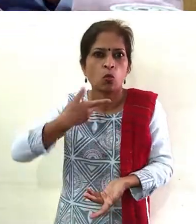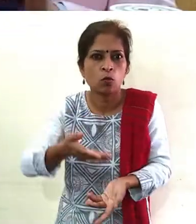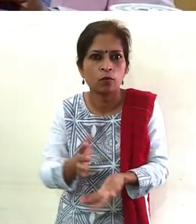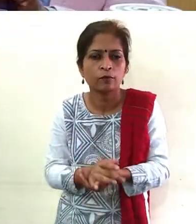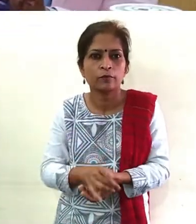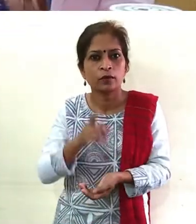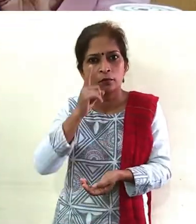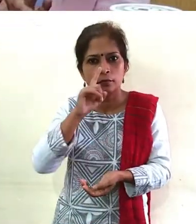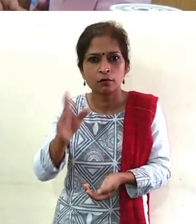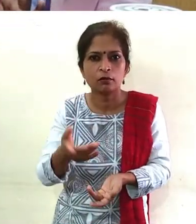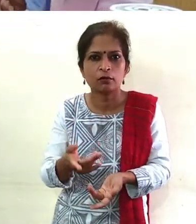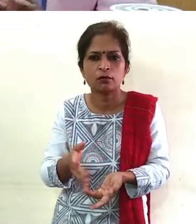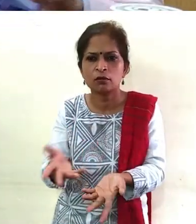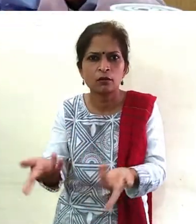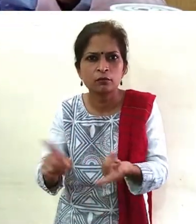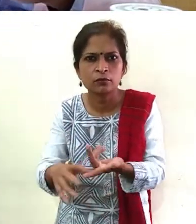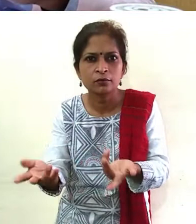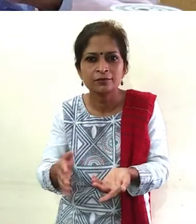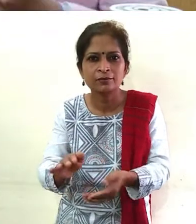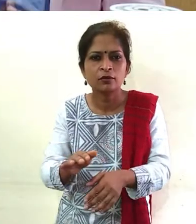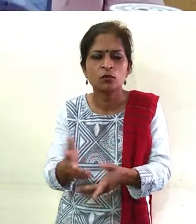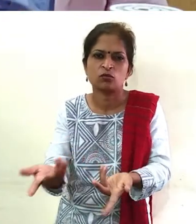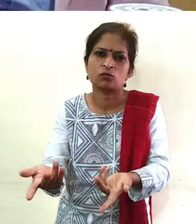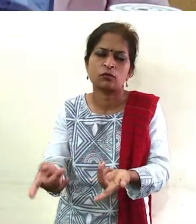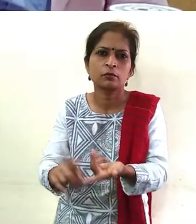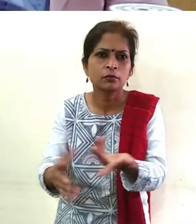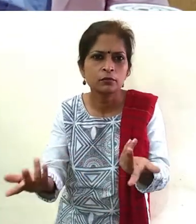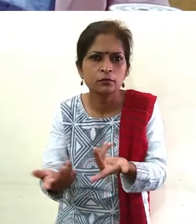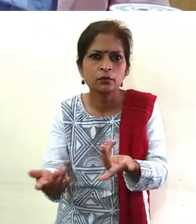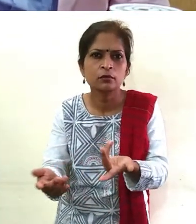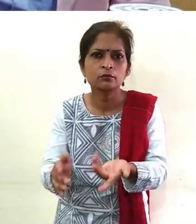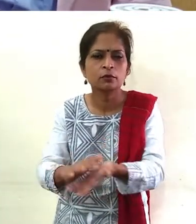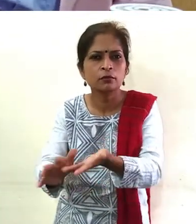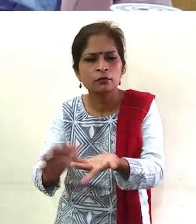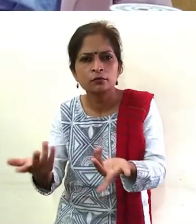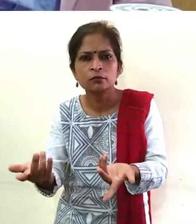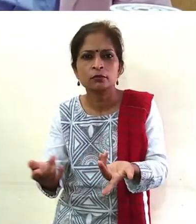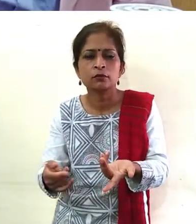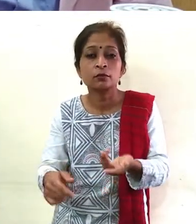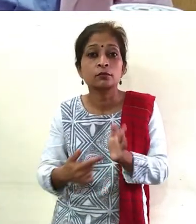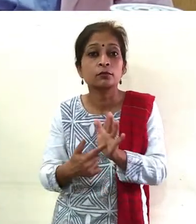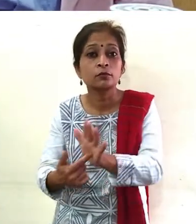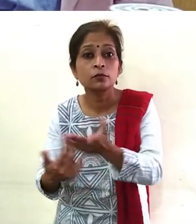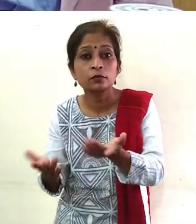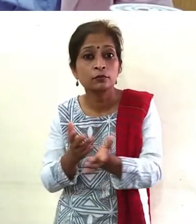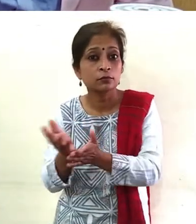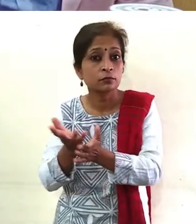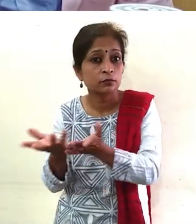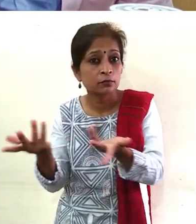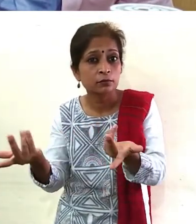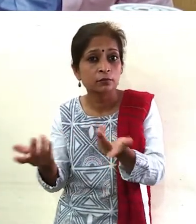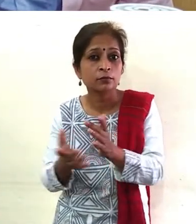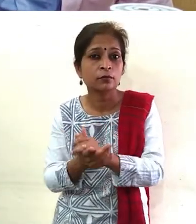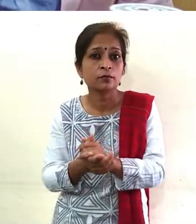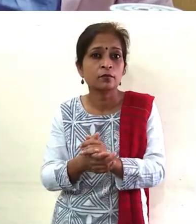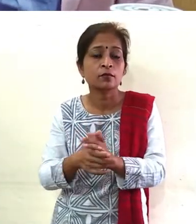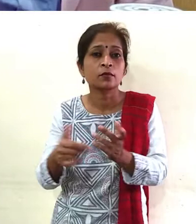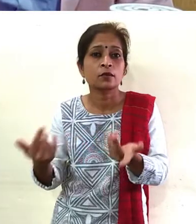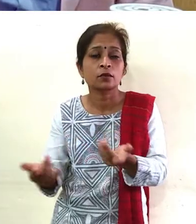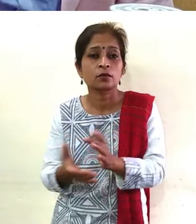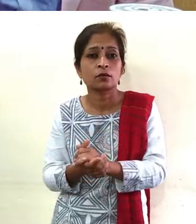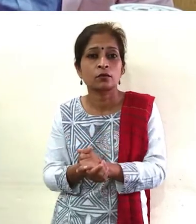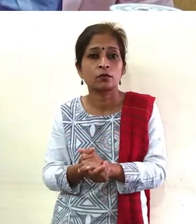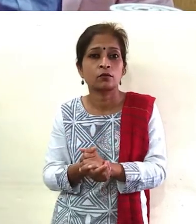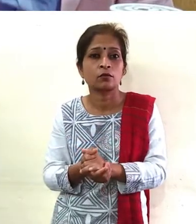अरे अरे अरे अरे पेशाब कर दिया, ऐसा कभी नहीं करती, उसमें भी स्नेह आता है उसको। तो दिखाने का बड़ा बढ़िया तरीका है कि जो